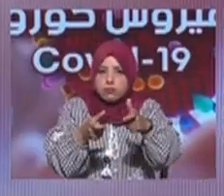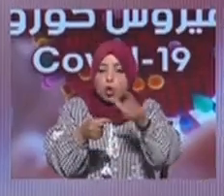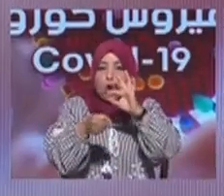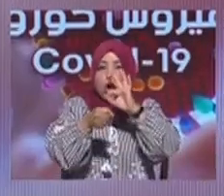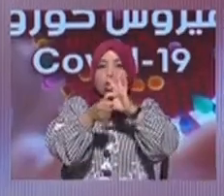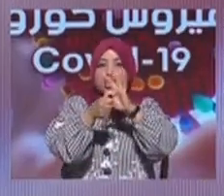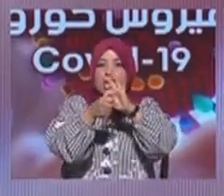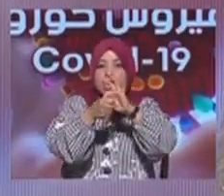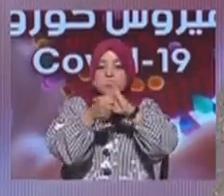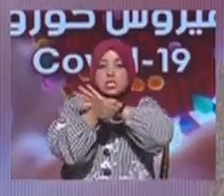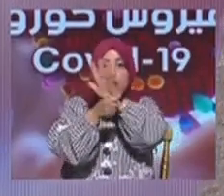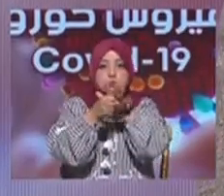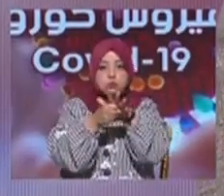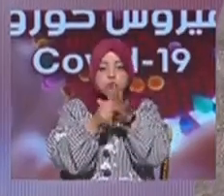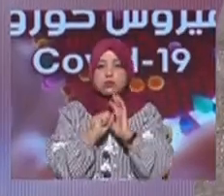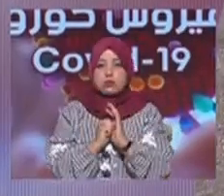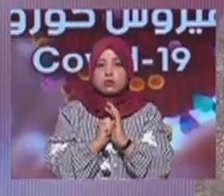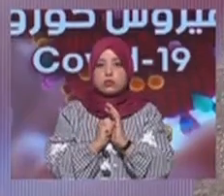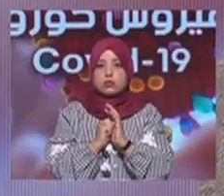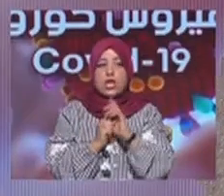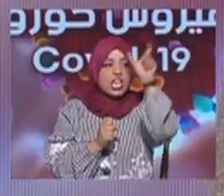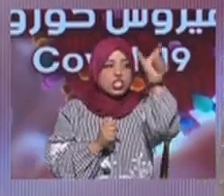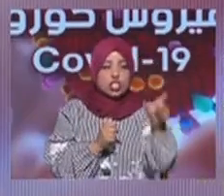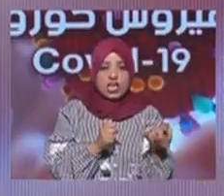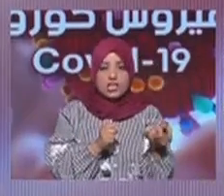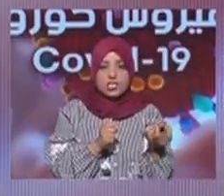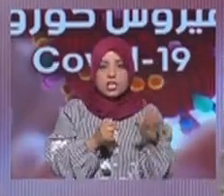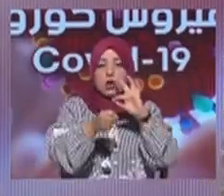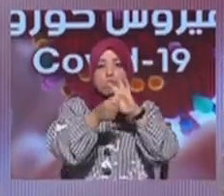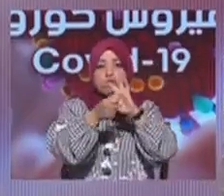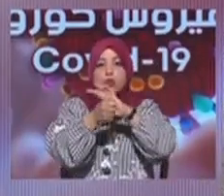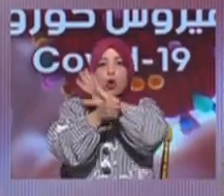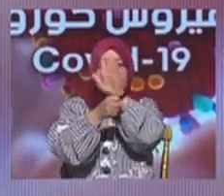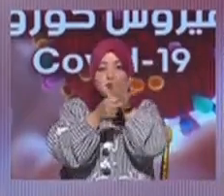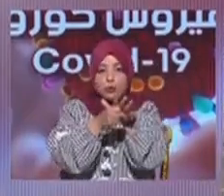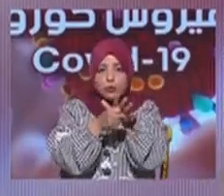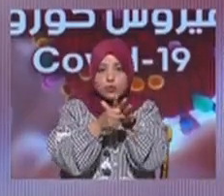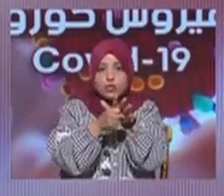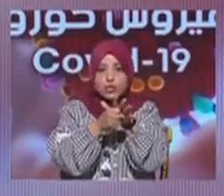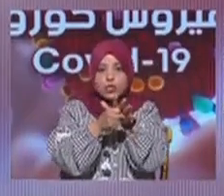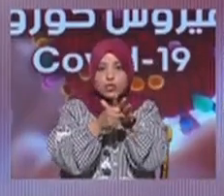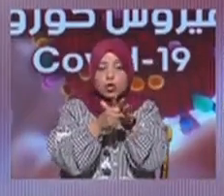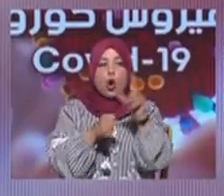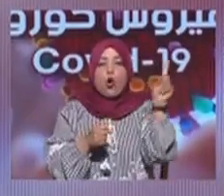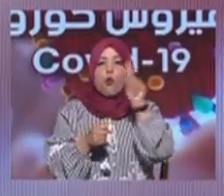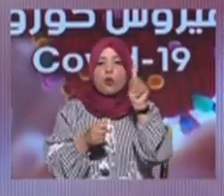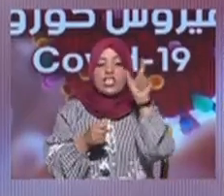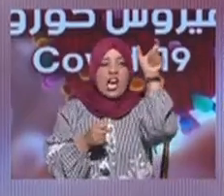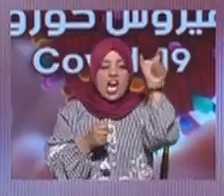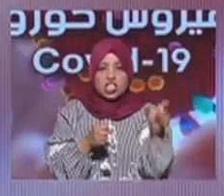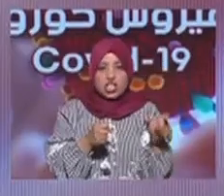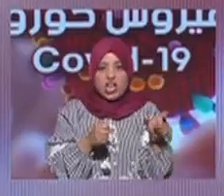ما عندهمش علامات، واللي هو للأشخاص اللي هما عندهم علامات وهما حاملين للفيروس، ولا حتى اللي ما عندهمش علامات وحاملين